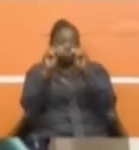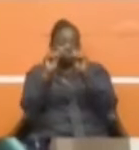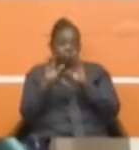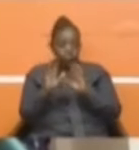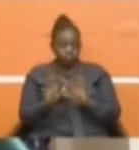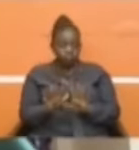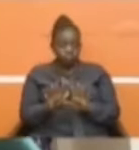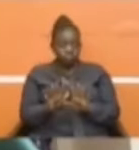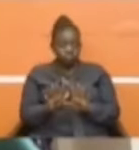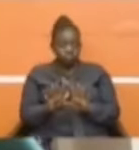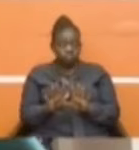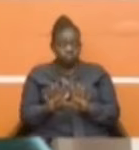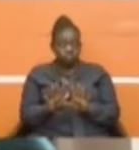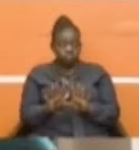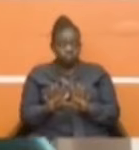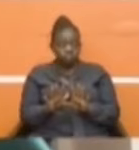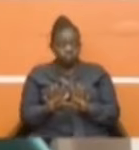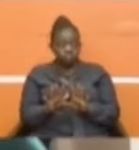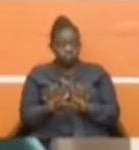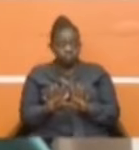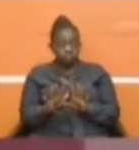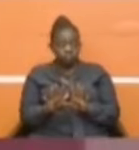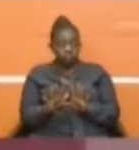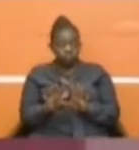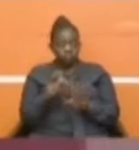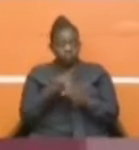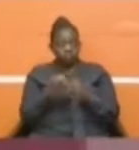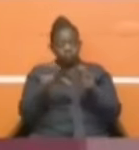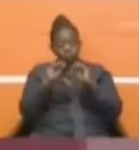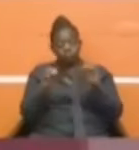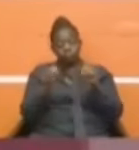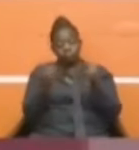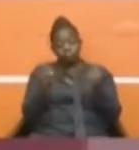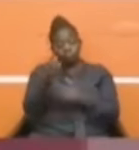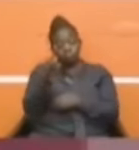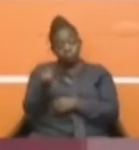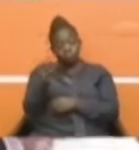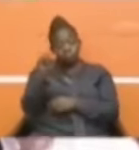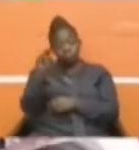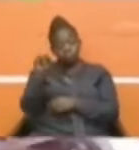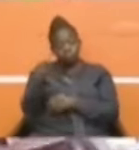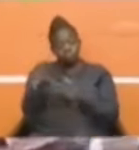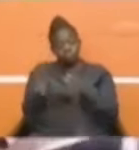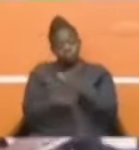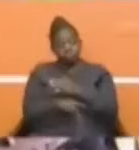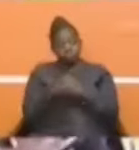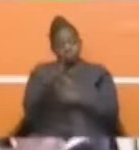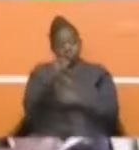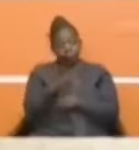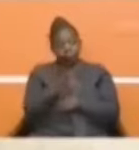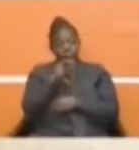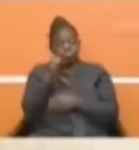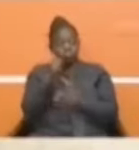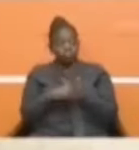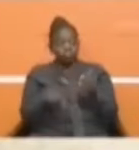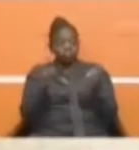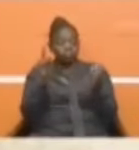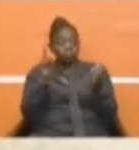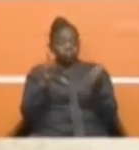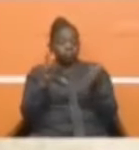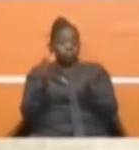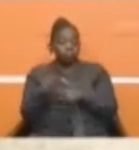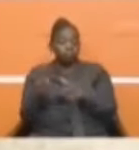abasomesa amaanyi gabeere mu kusomesa abaana. Paulo Wako, Myuka Chancellor, ayogedde ebituukiddwako okuva University